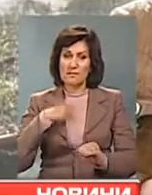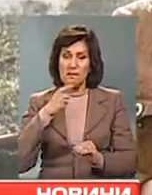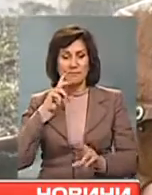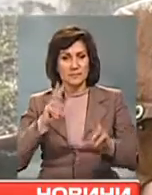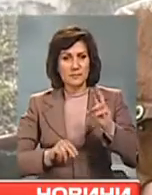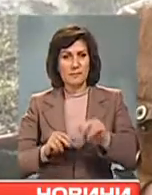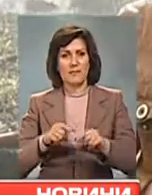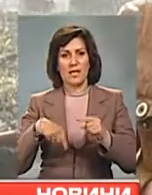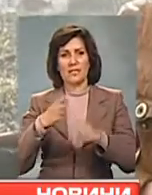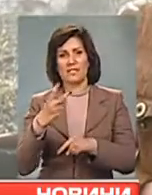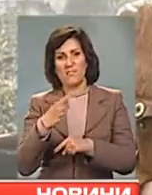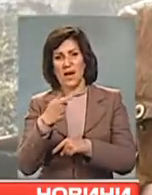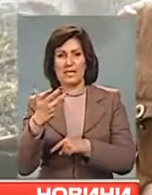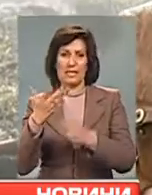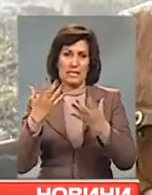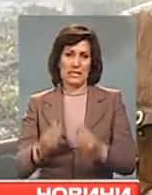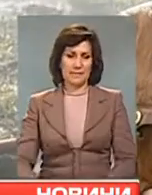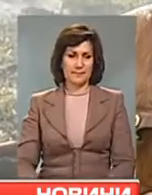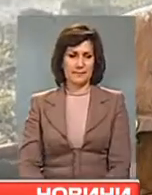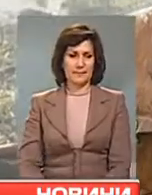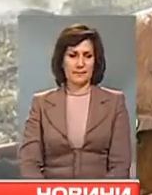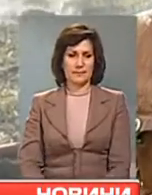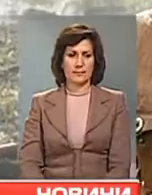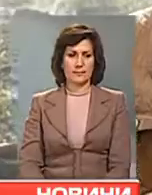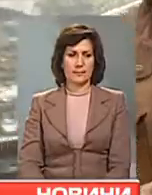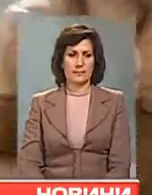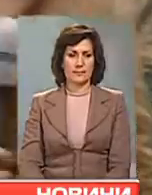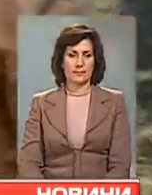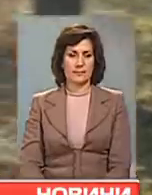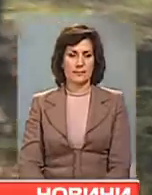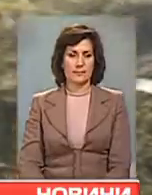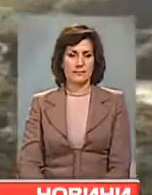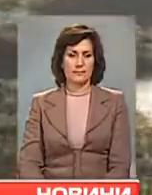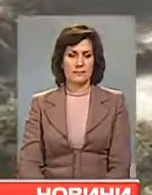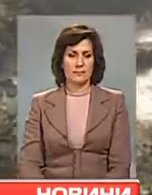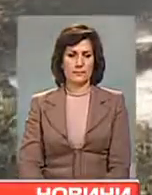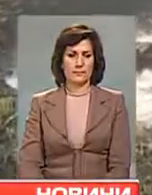її, кажуть, сподіваються за 2-3 дні. Вікторія Пластун, Дмитро Шенчук, Перший національний.